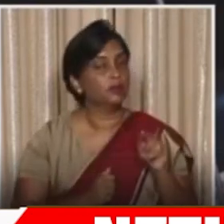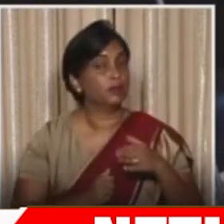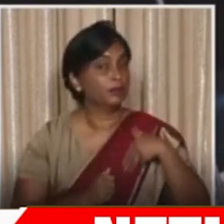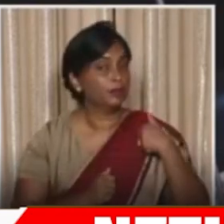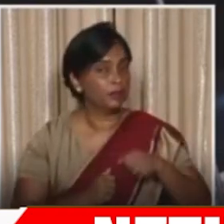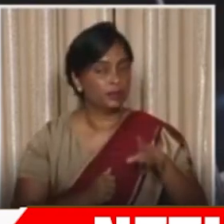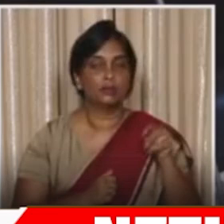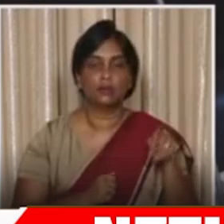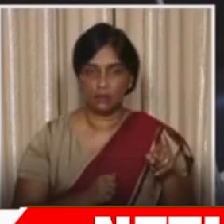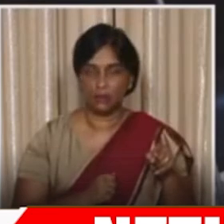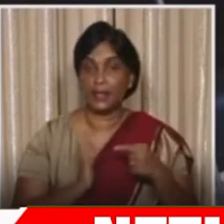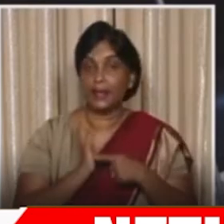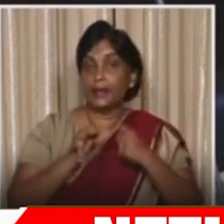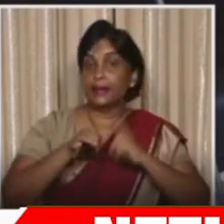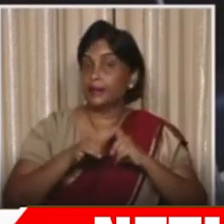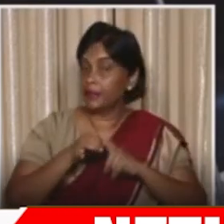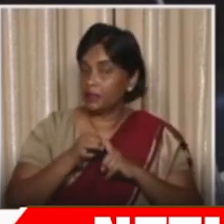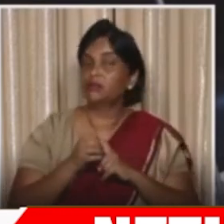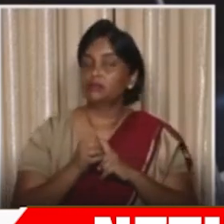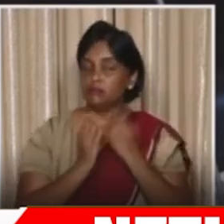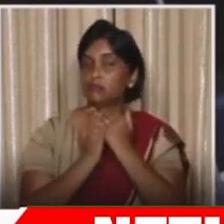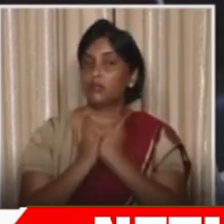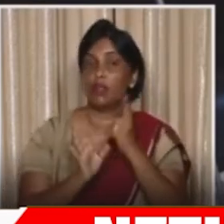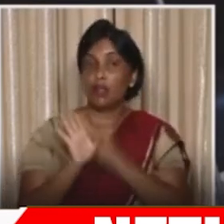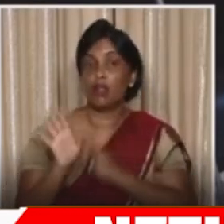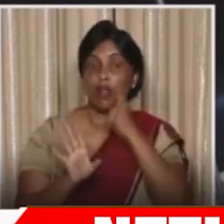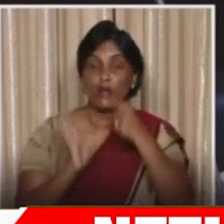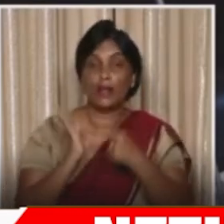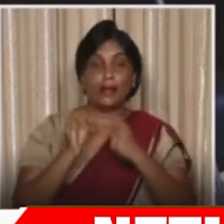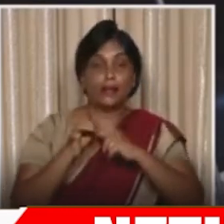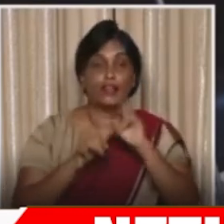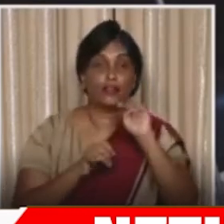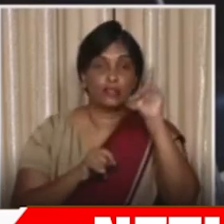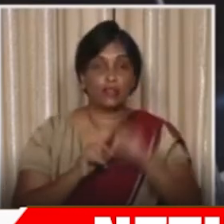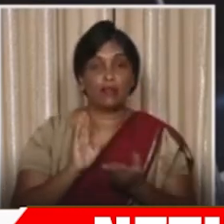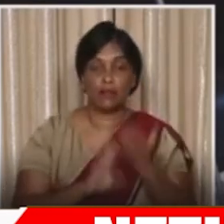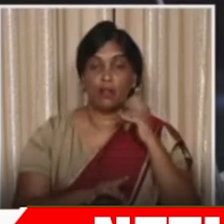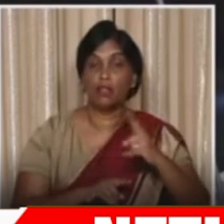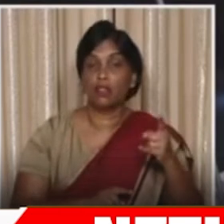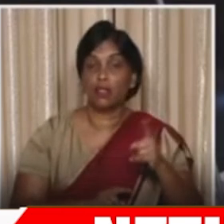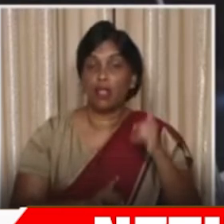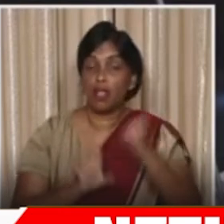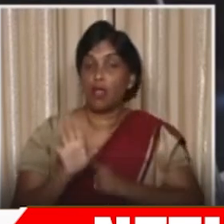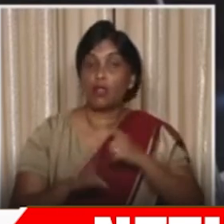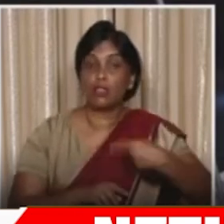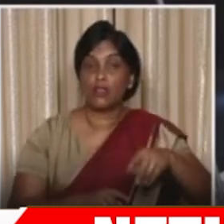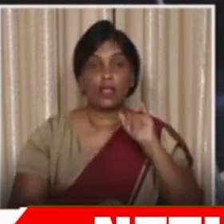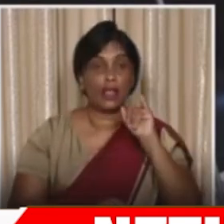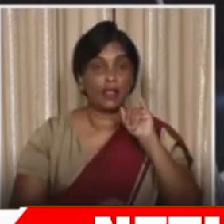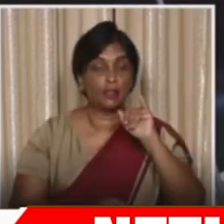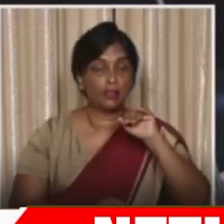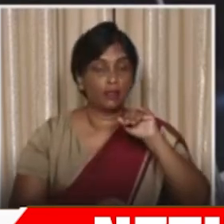ප්‍රධාන වශයෙන්ම ටෙන්ඩර් ඇතැම් වෙලාවට අවුරුද්දකට ටෙන්ඩර් 20,000කට වැඩි වෙනවා. එතකොට දවස් අවුරුද්දකට තියෙන දවස්